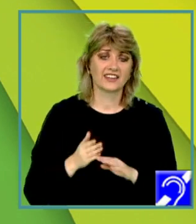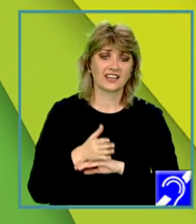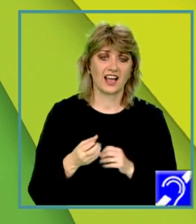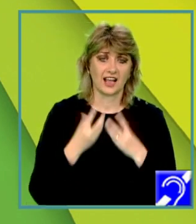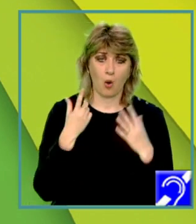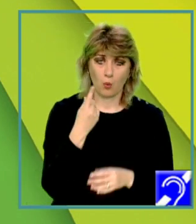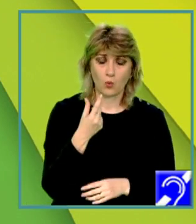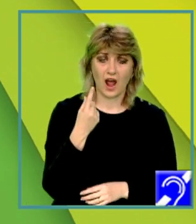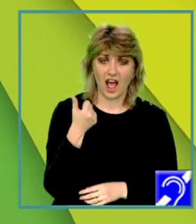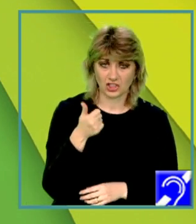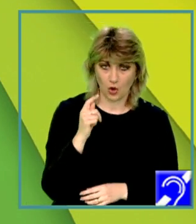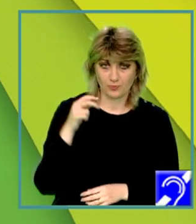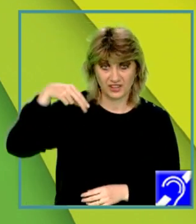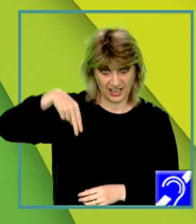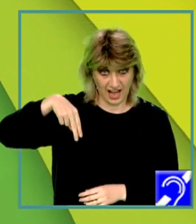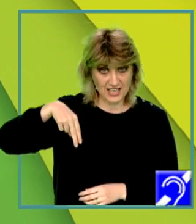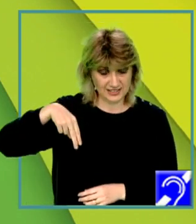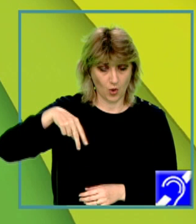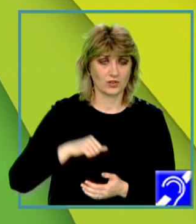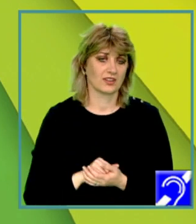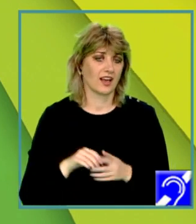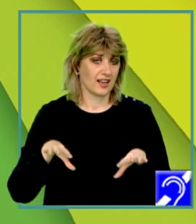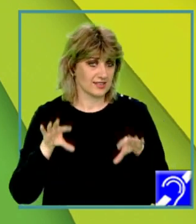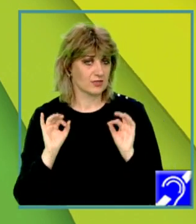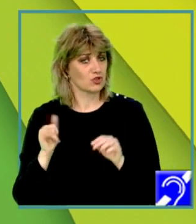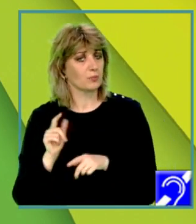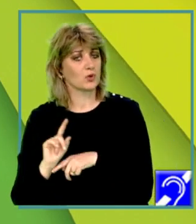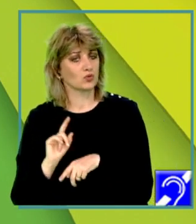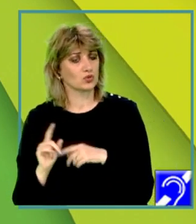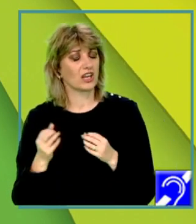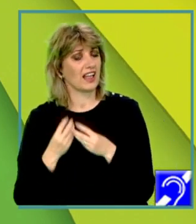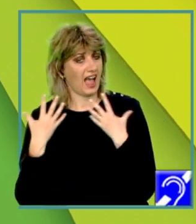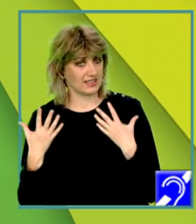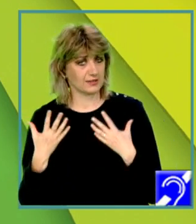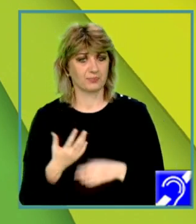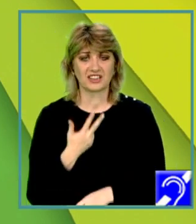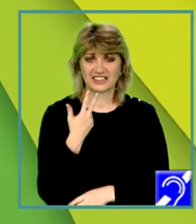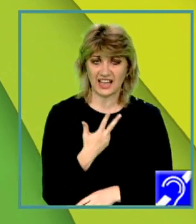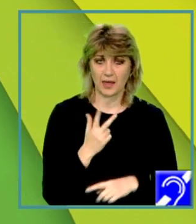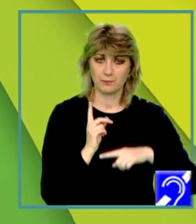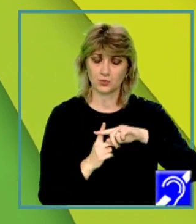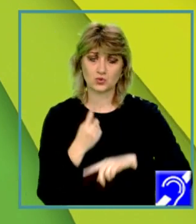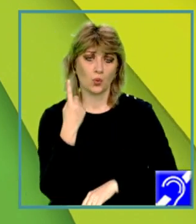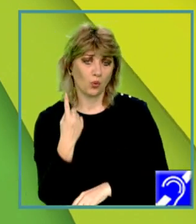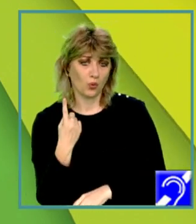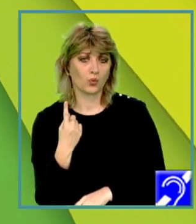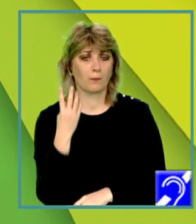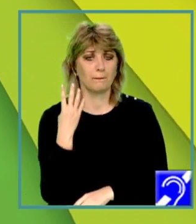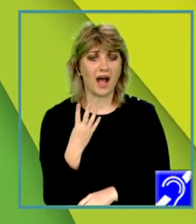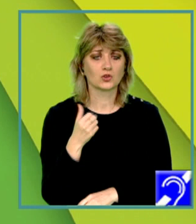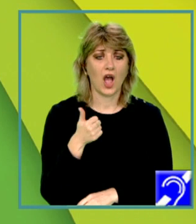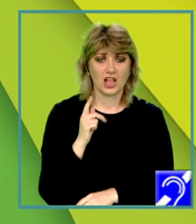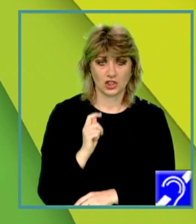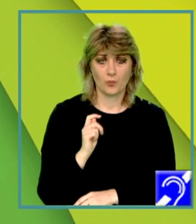un atom de azot pe care îl găsim în produsul de reacție 3 plus 1 4 atomi